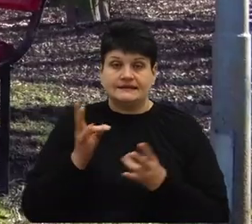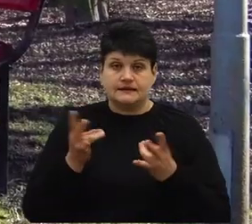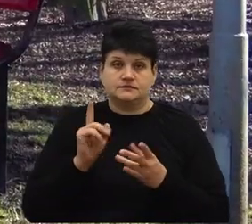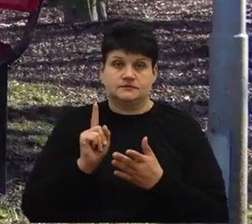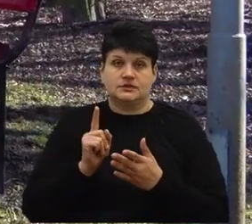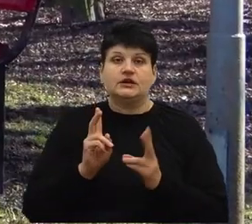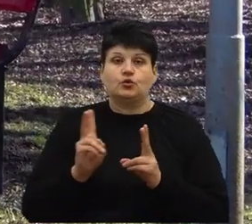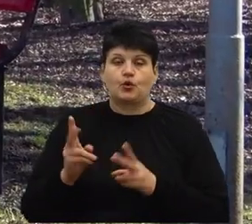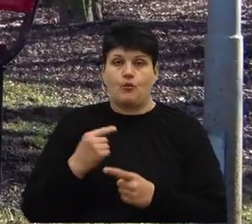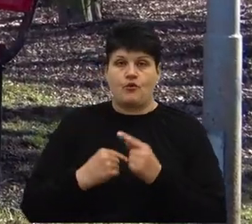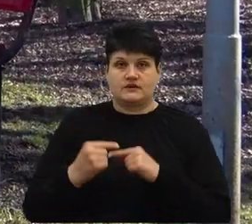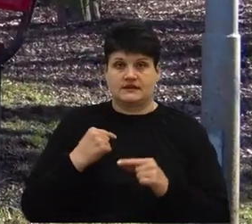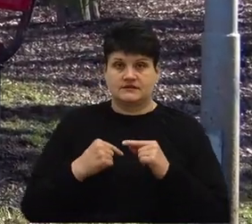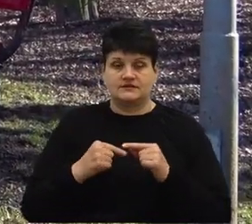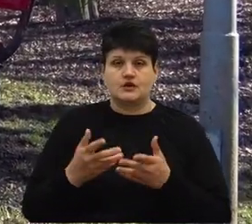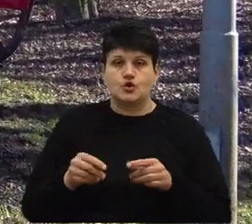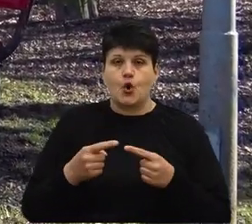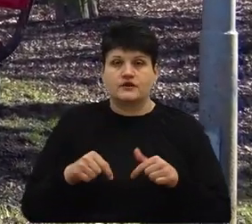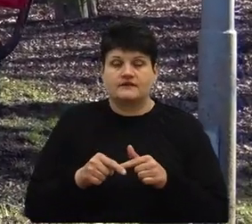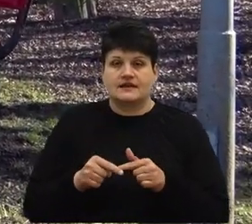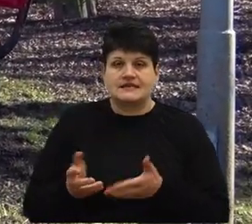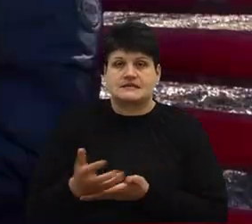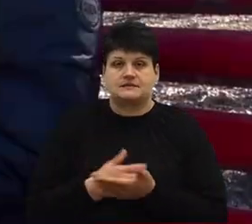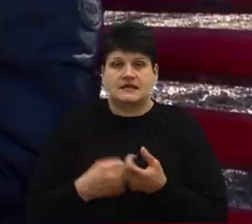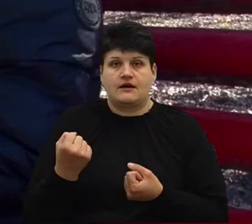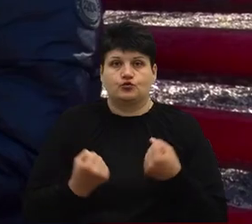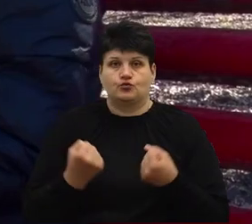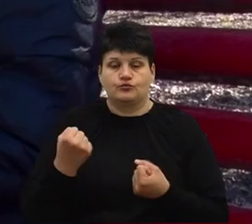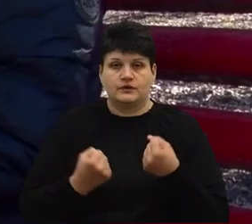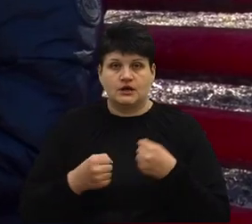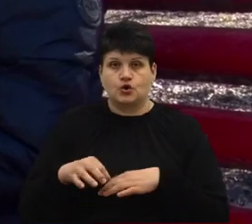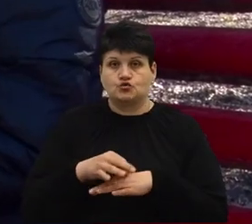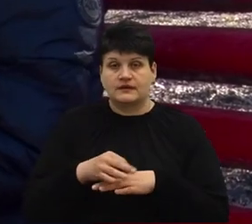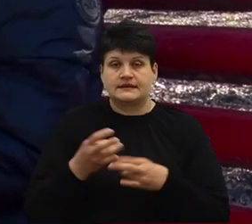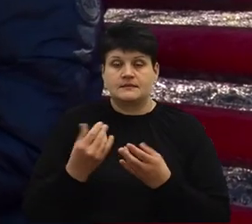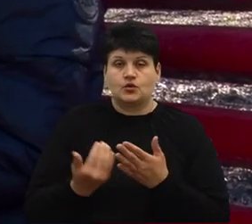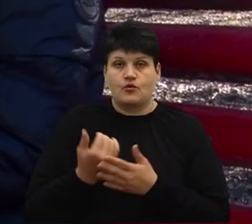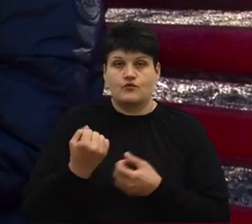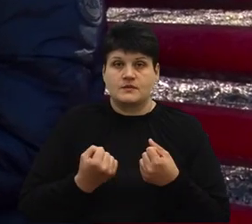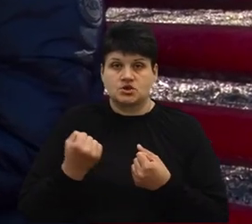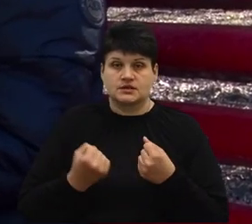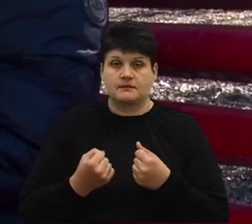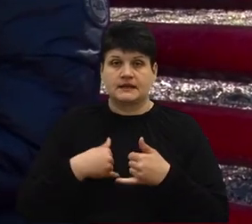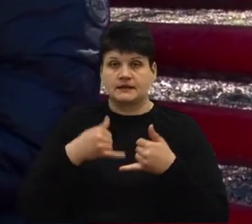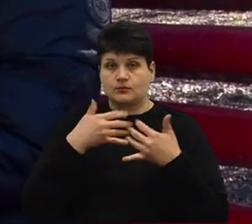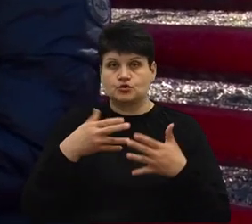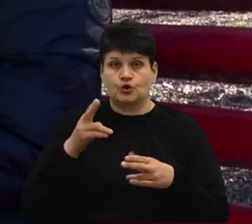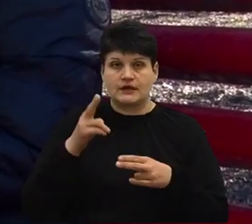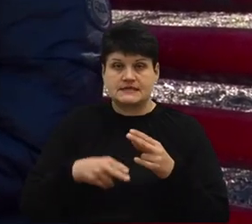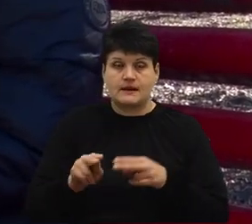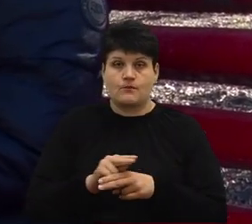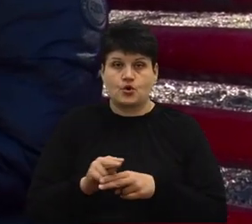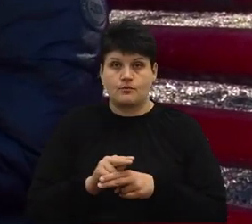Марічка Вовчок організувала збірна авто для чоловіка Треба нову машину бо скільки грошей йде що ми не можемо до кінця зремонтувати